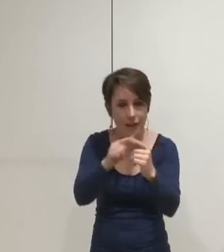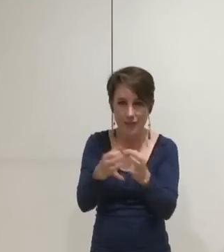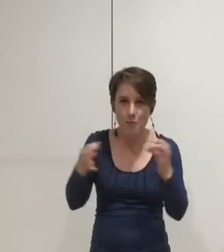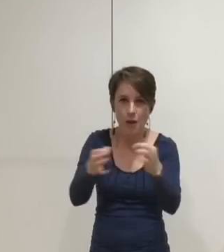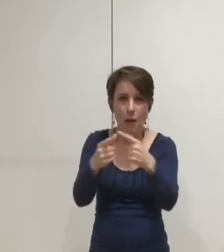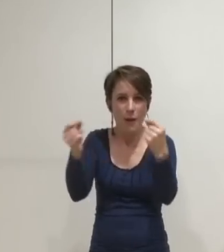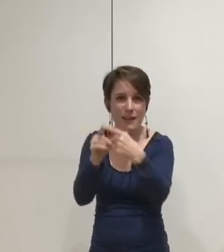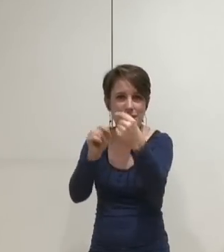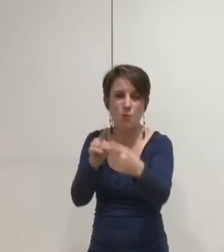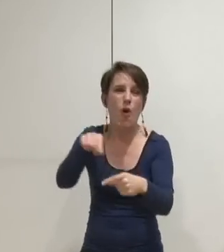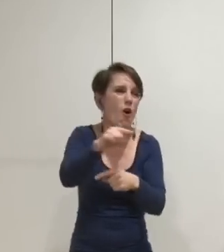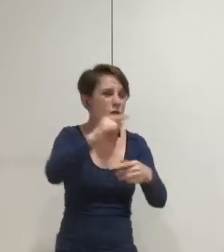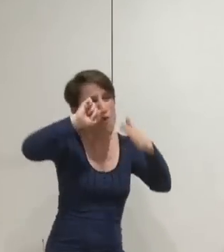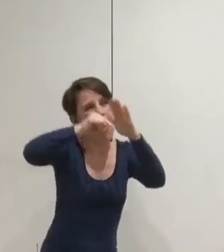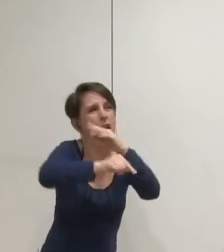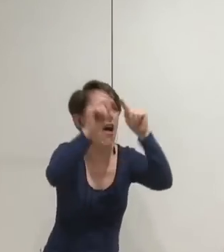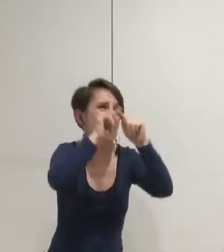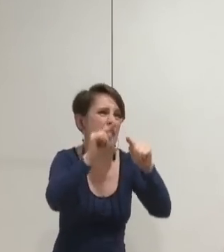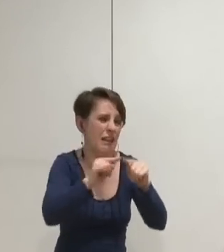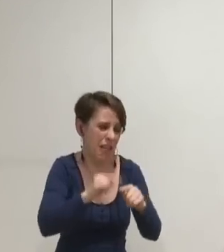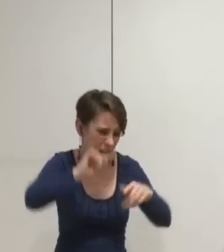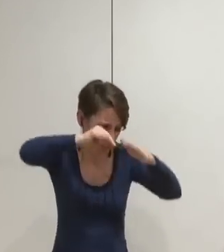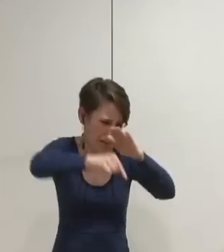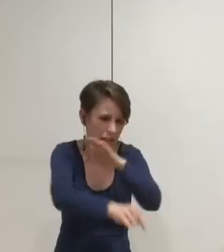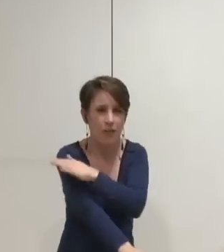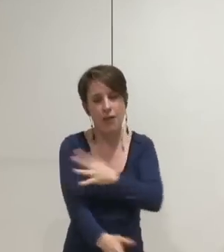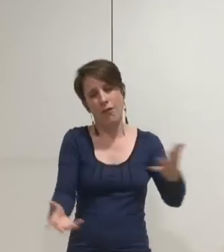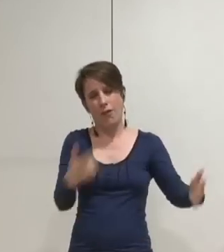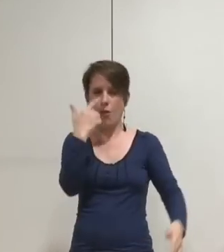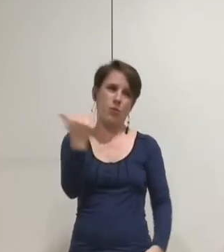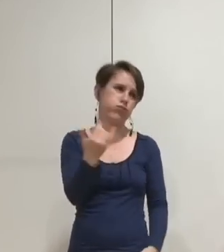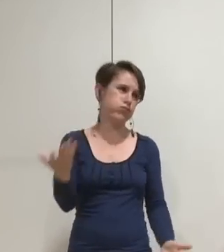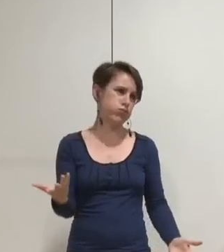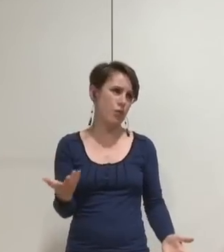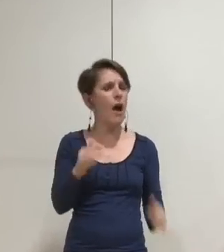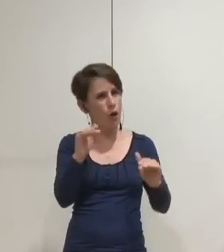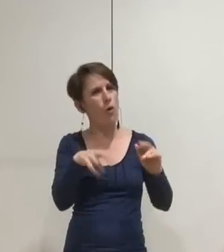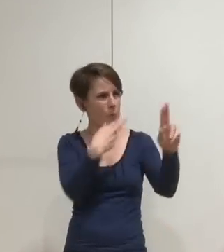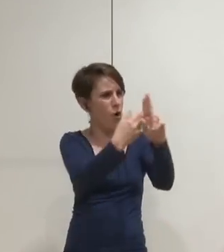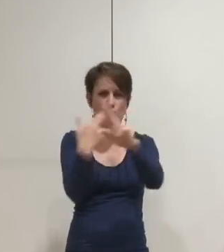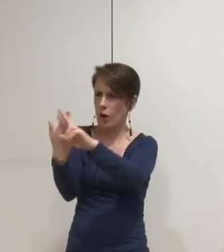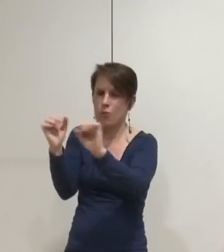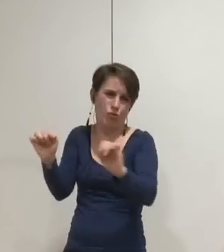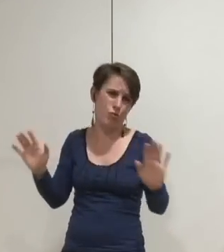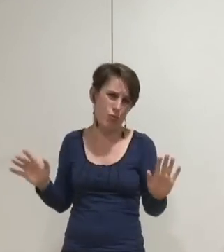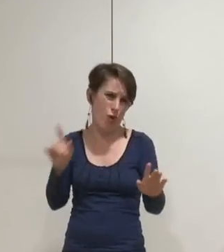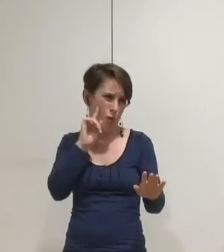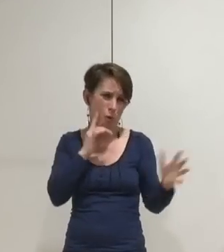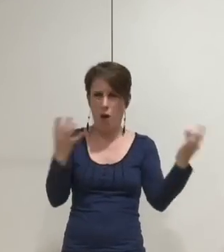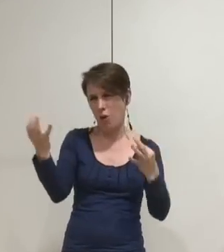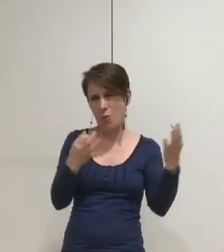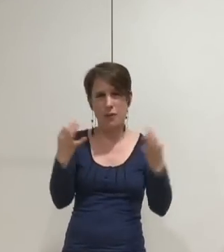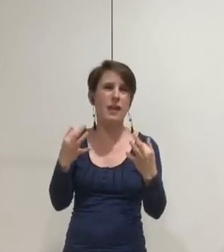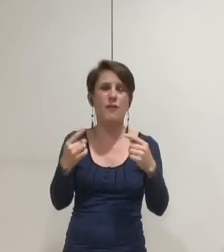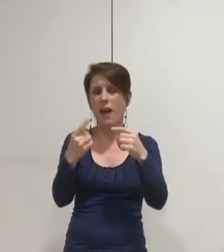d'essayer de chercher la petite bête de rentrer dans les détails des délibérations alors je vais quand même répondre parce qu'il faut quand même répondre sur le fond parce que beaucoup de de choses ont été dites notamment sur le